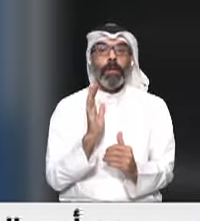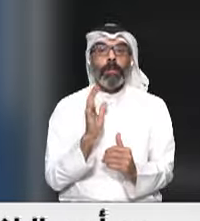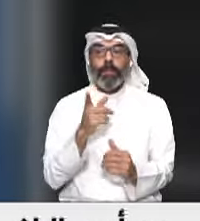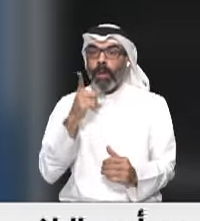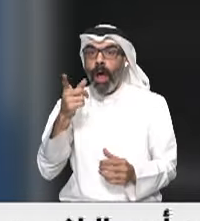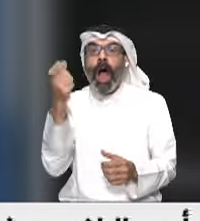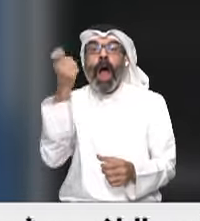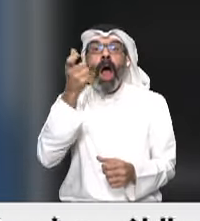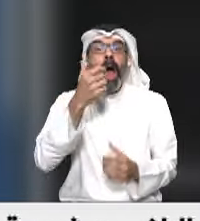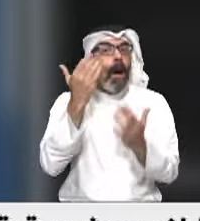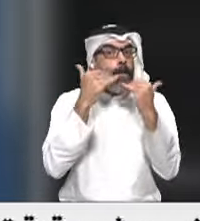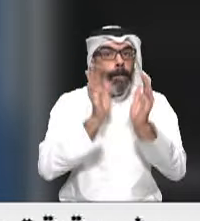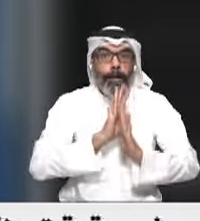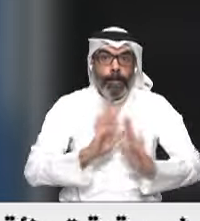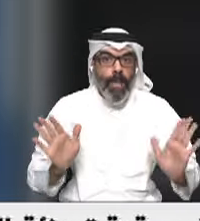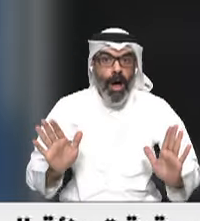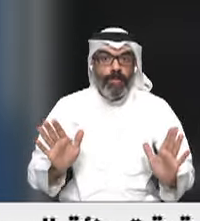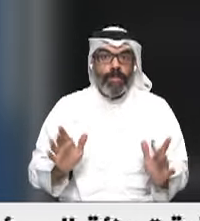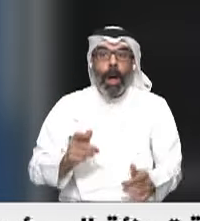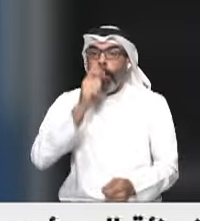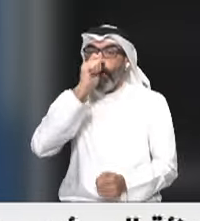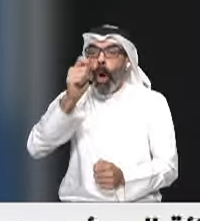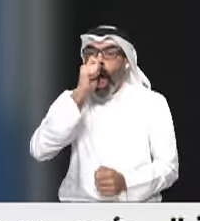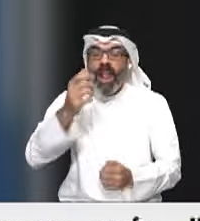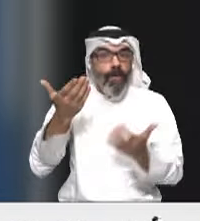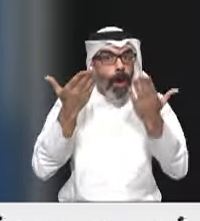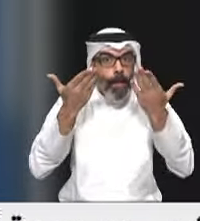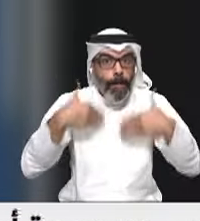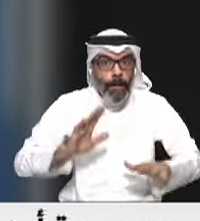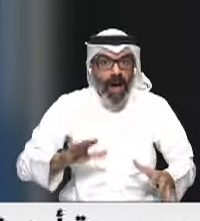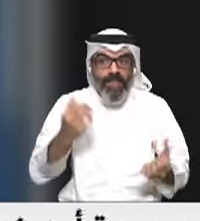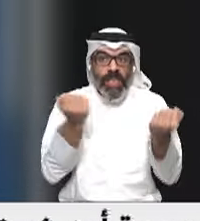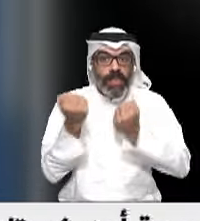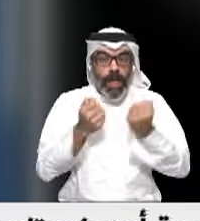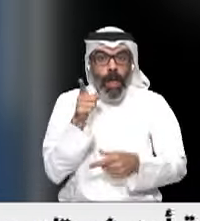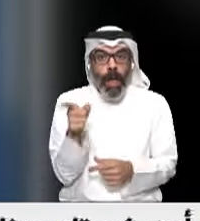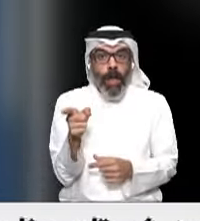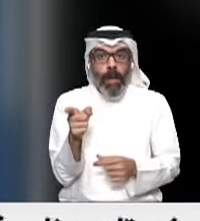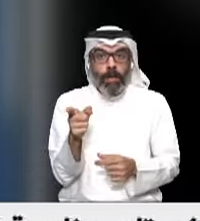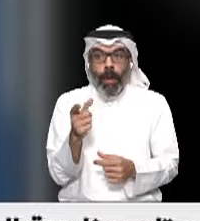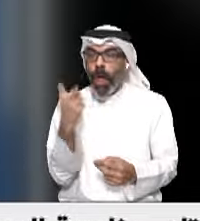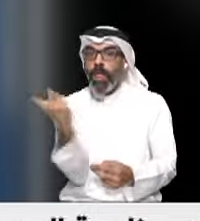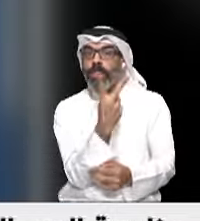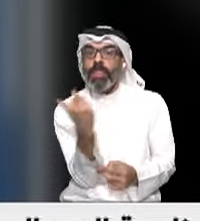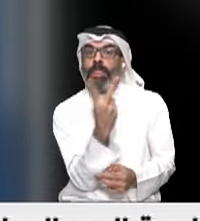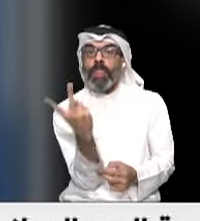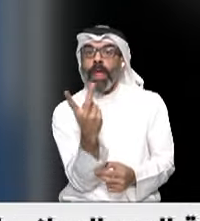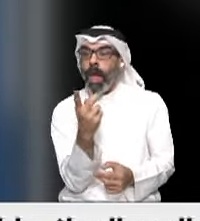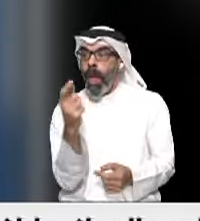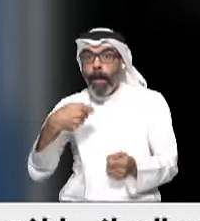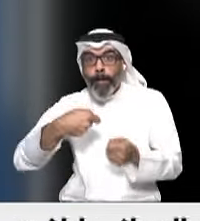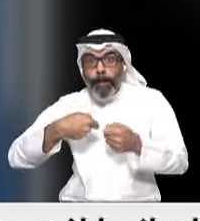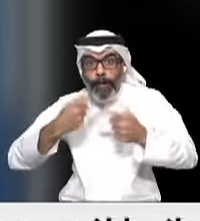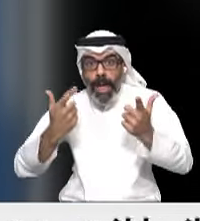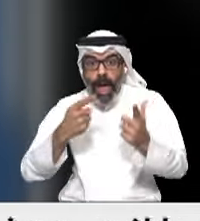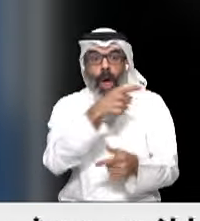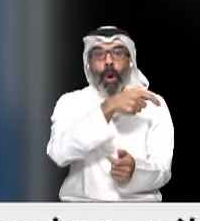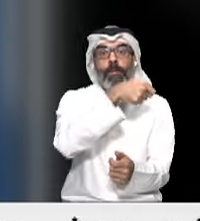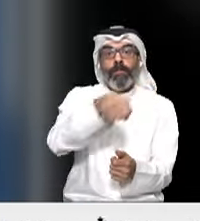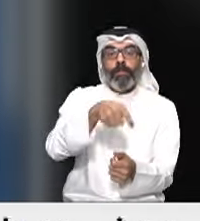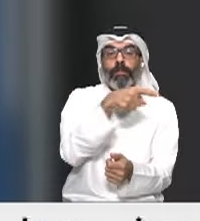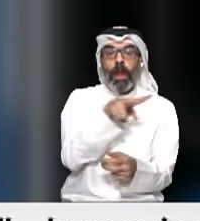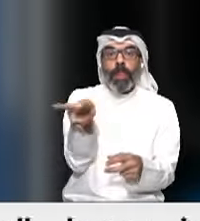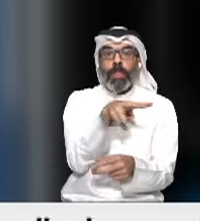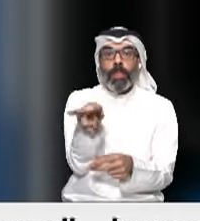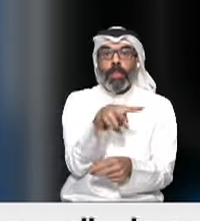الاقصاد ما تكون في مخالفات على المركبه او على الطرفين والبايع